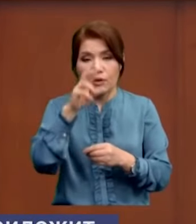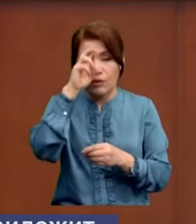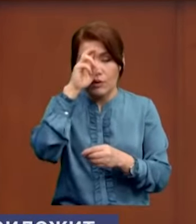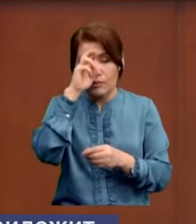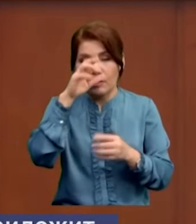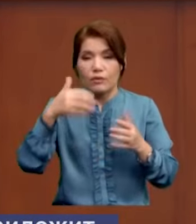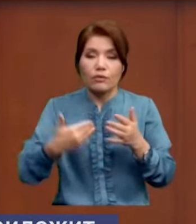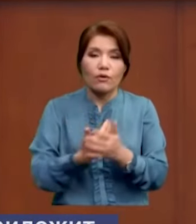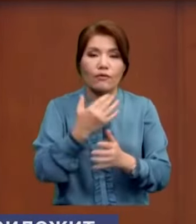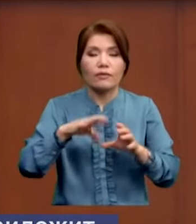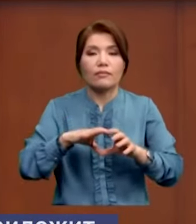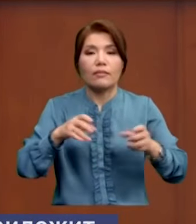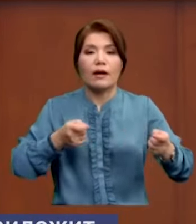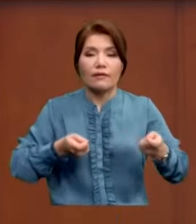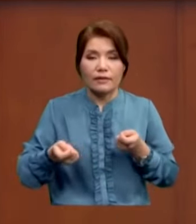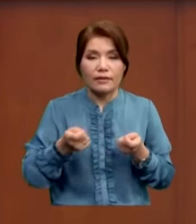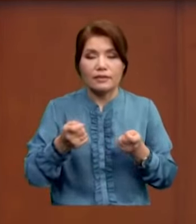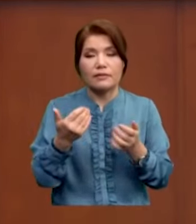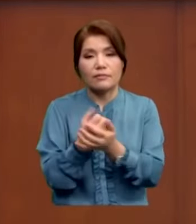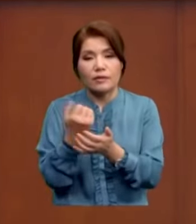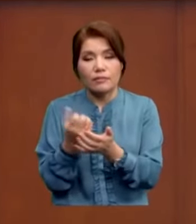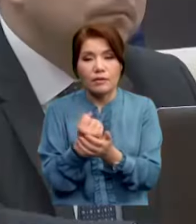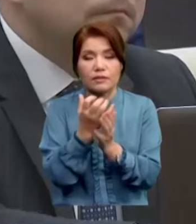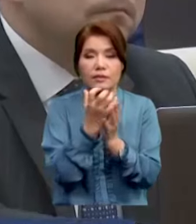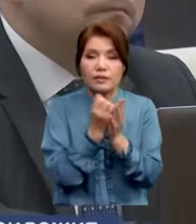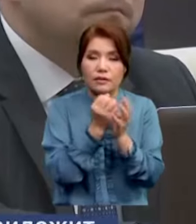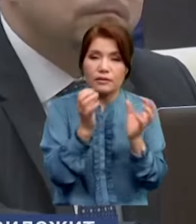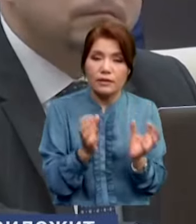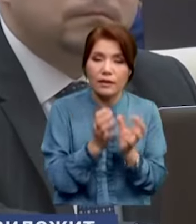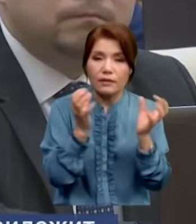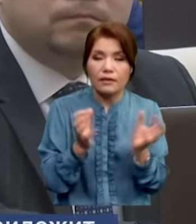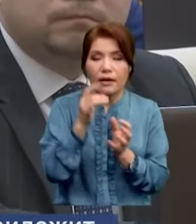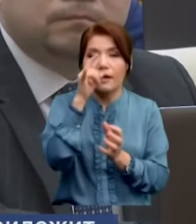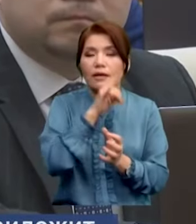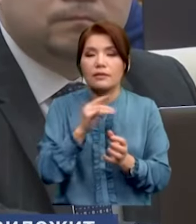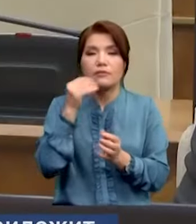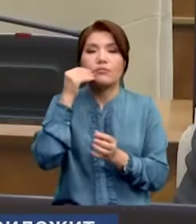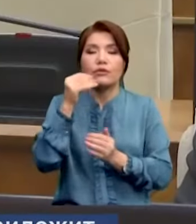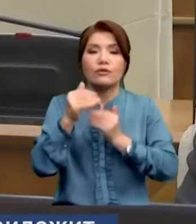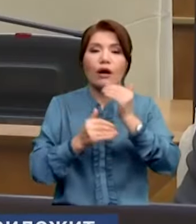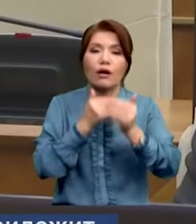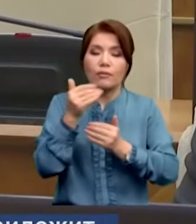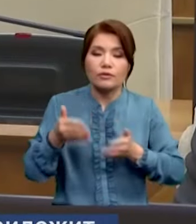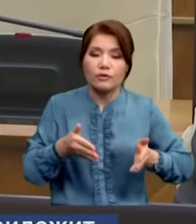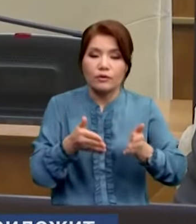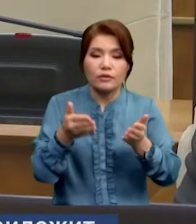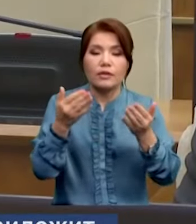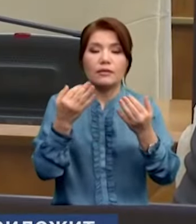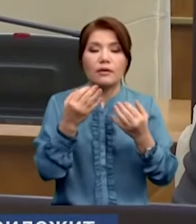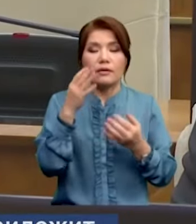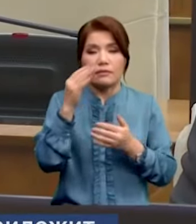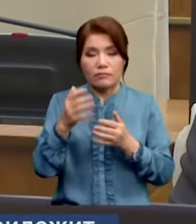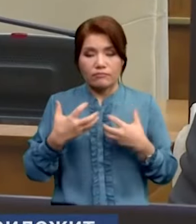Үкіметтің жаңарған құрамы табыстарымызды сақтай отырып, Қазақстанды сапалы даму жолына шығару үшін